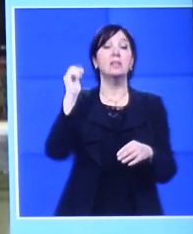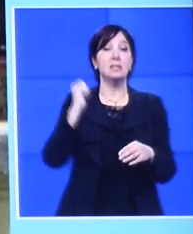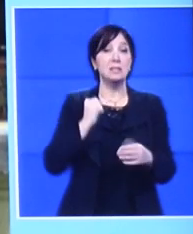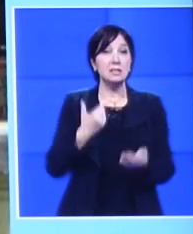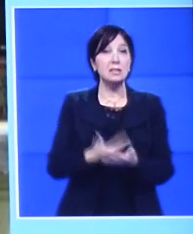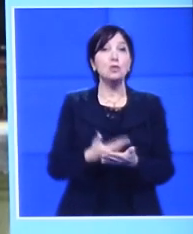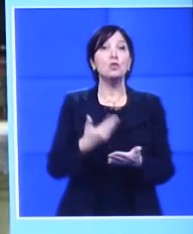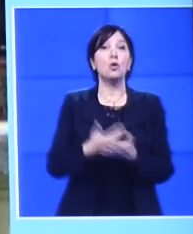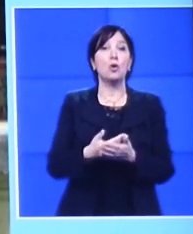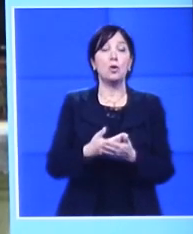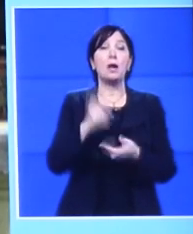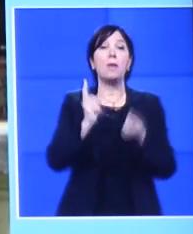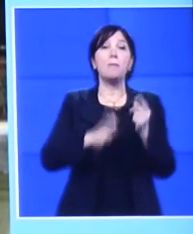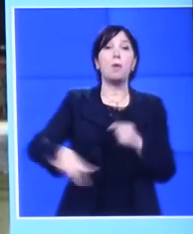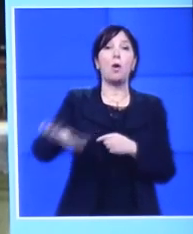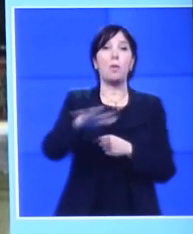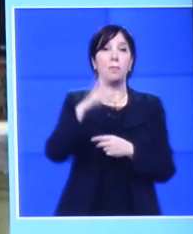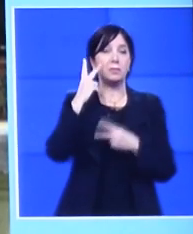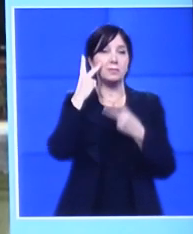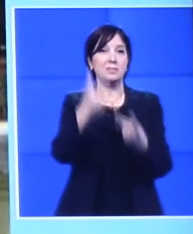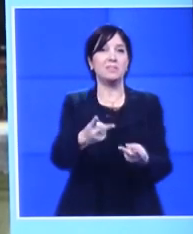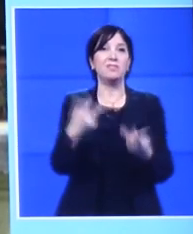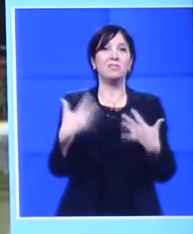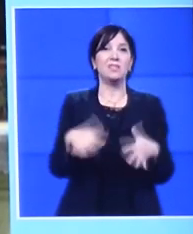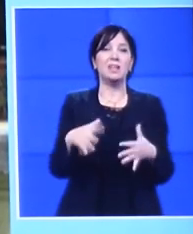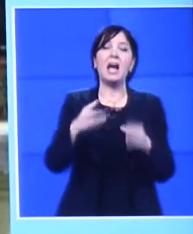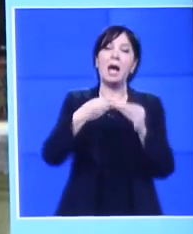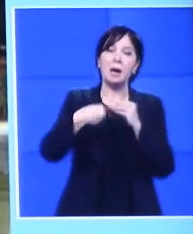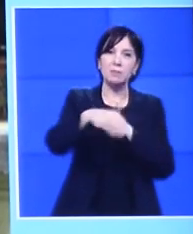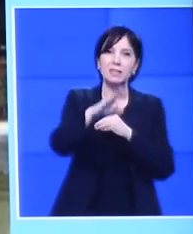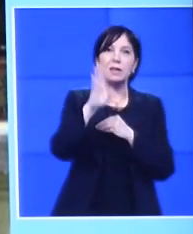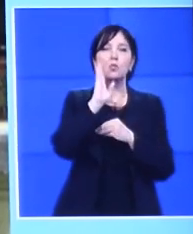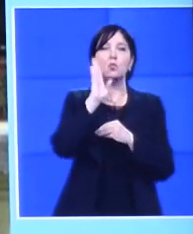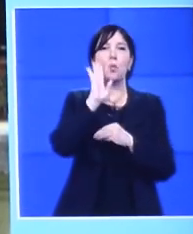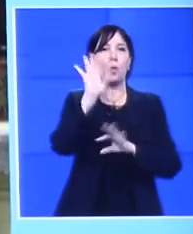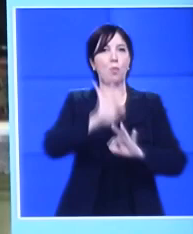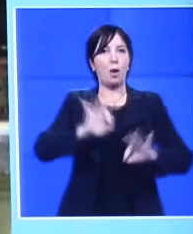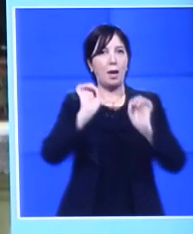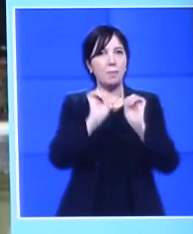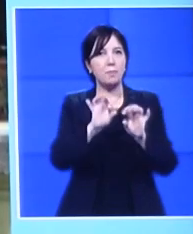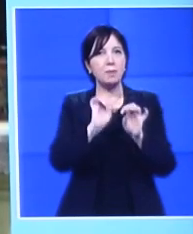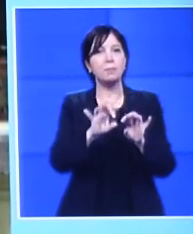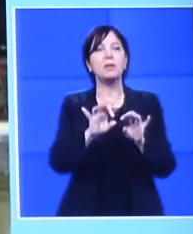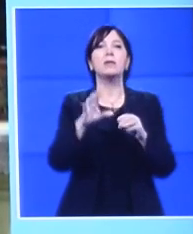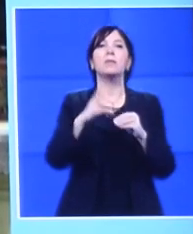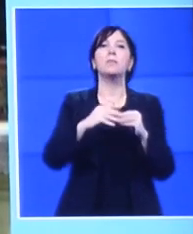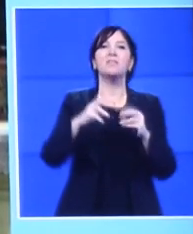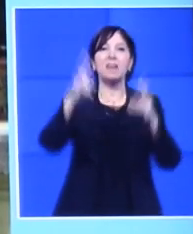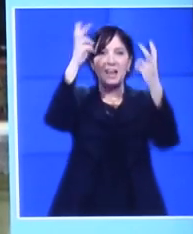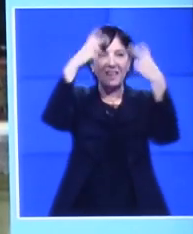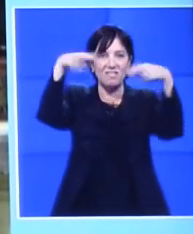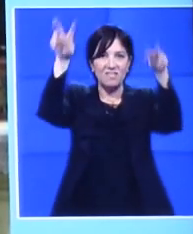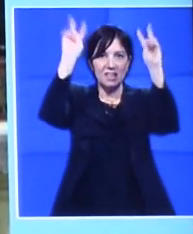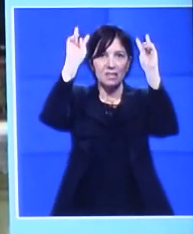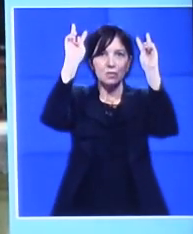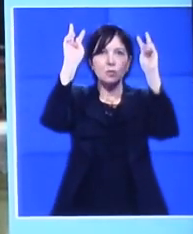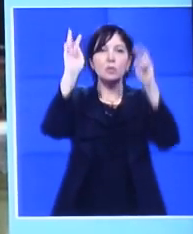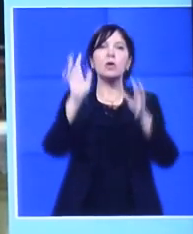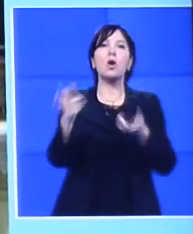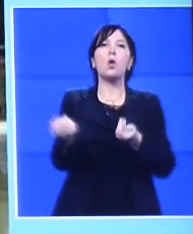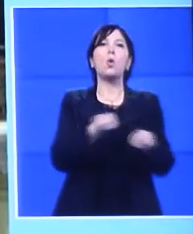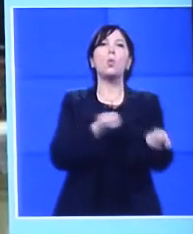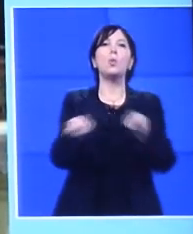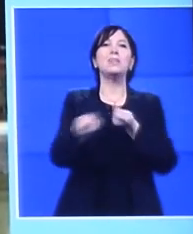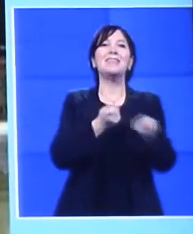suo popolo, ha inviato un uomo, lo ha preparato per fare il vescovo e guidare